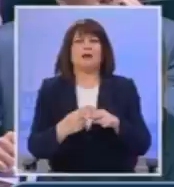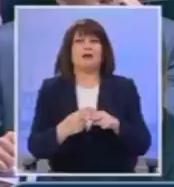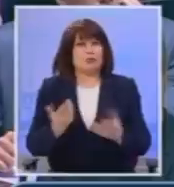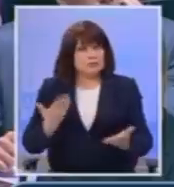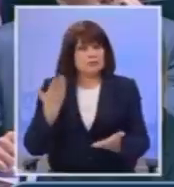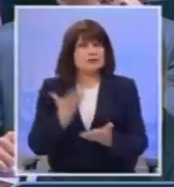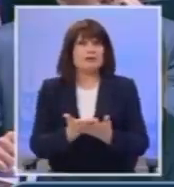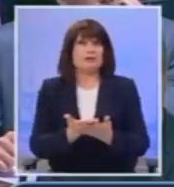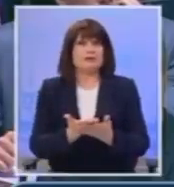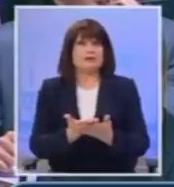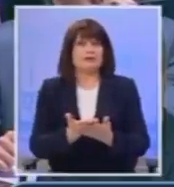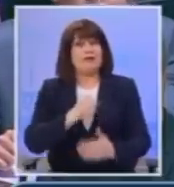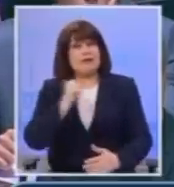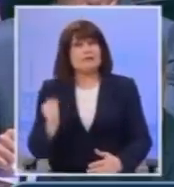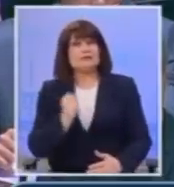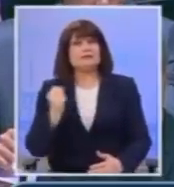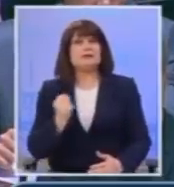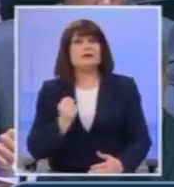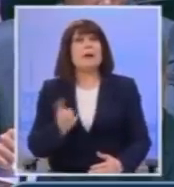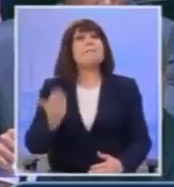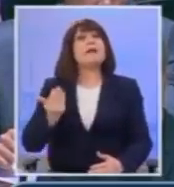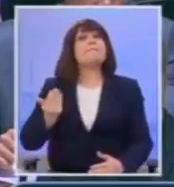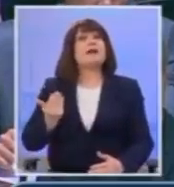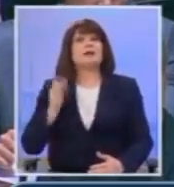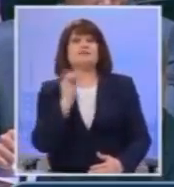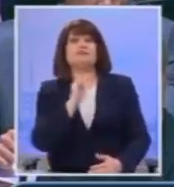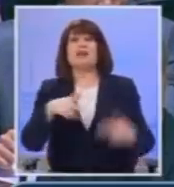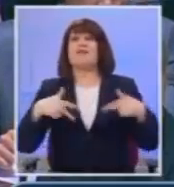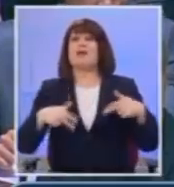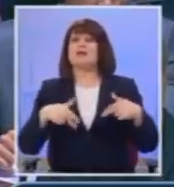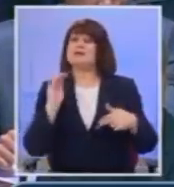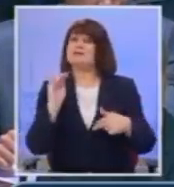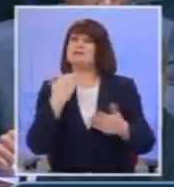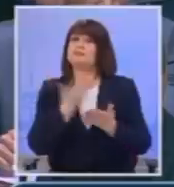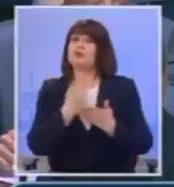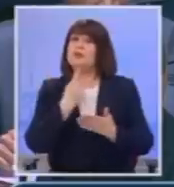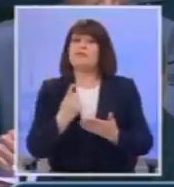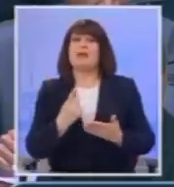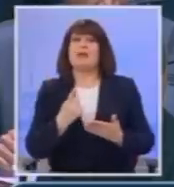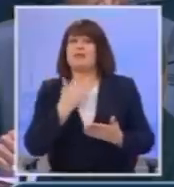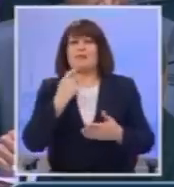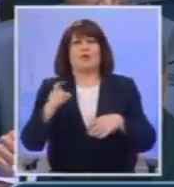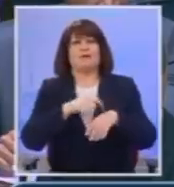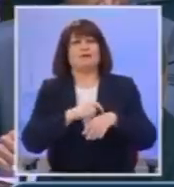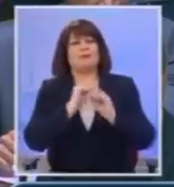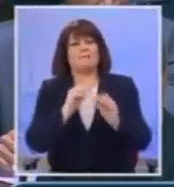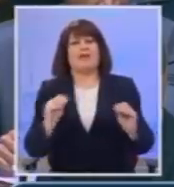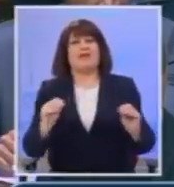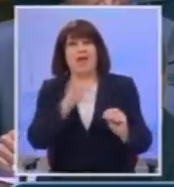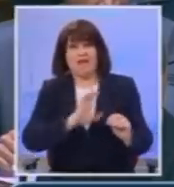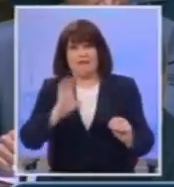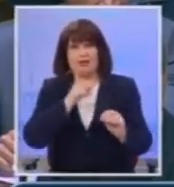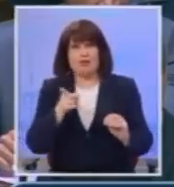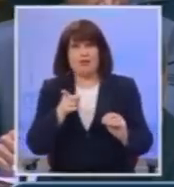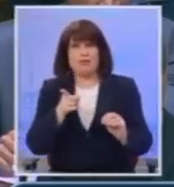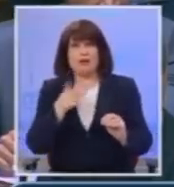θέσει αυστηρά απέναντι και στους προηγούμενους, στο προηγούμενο καθεστώς, ότι δεν μπορεί μια παιδεία ευρωπαϊκή